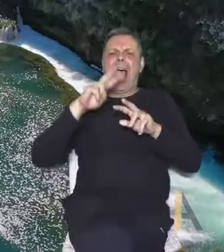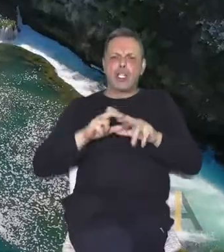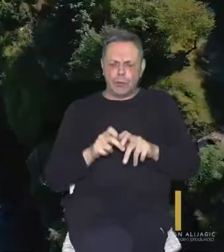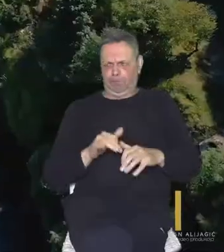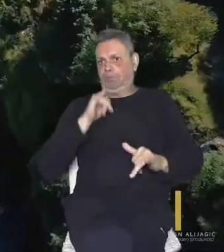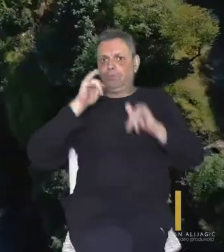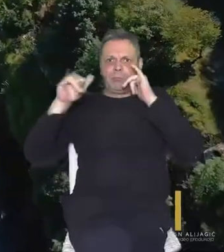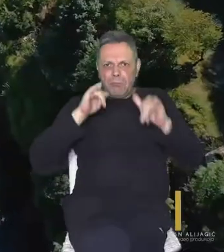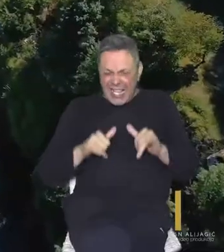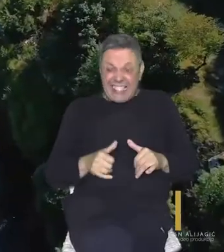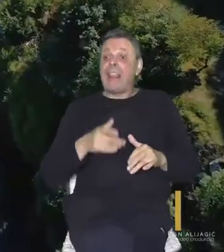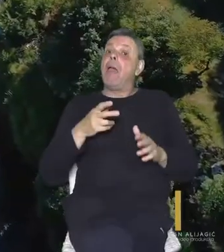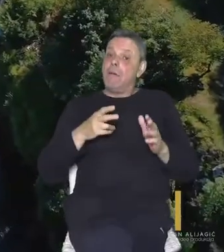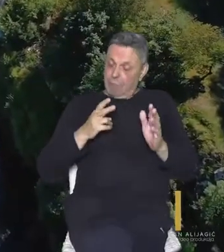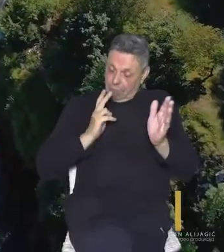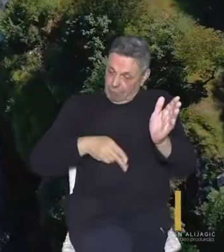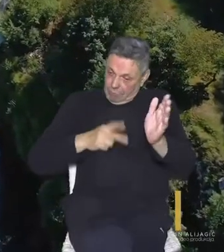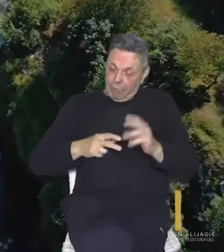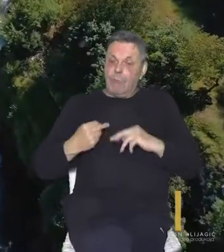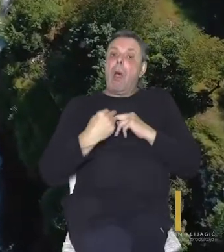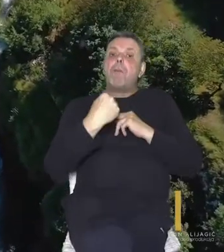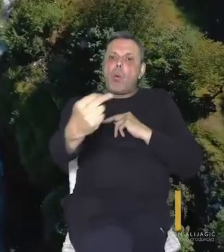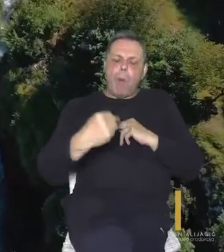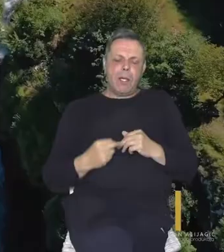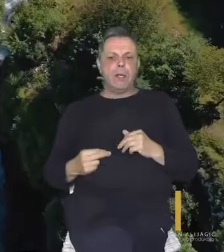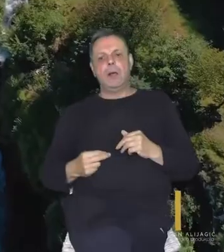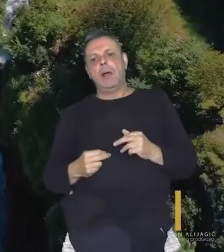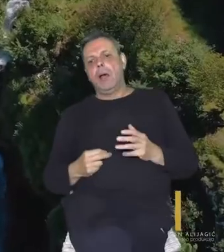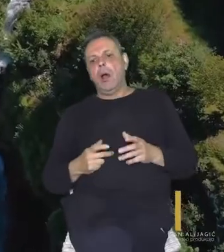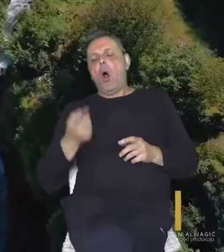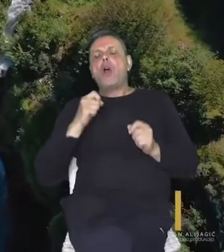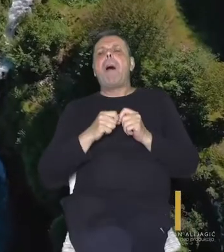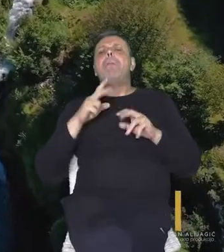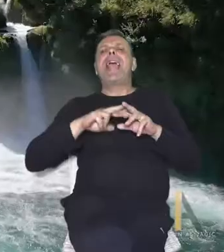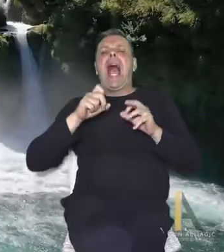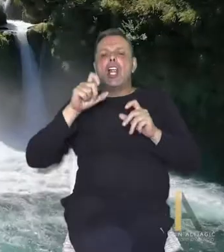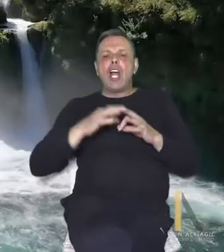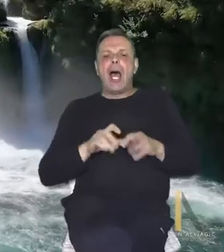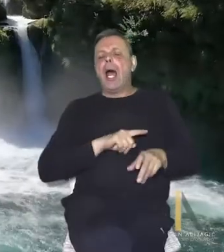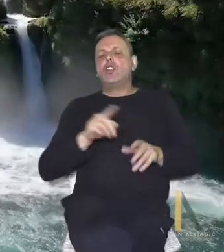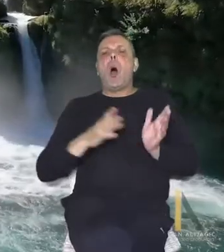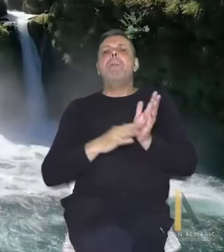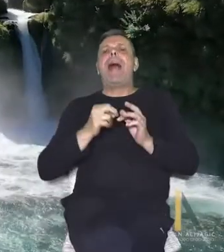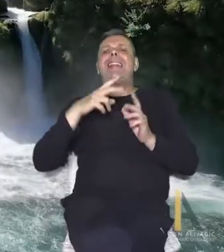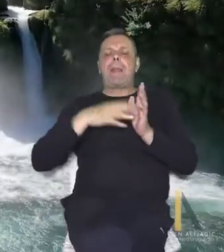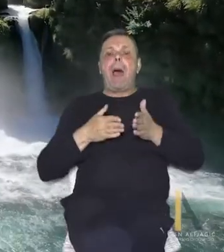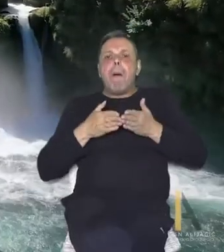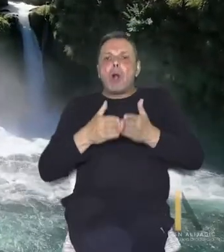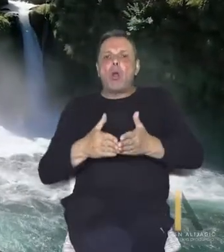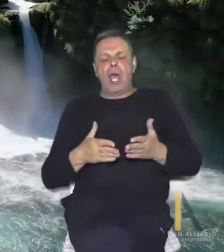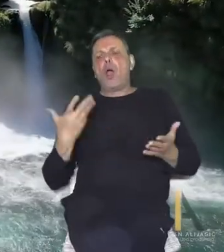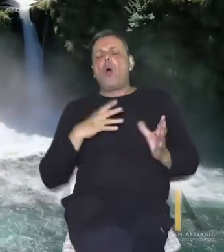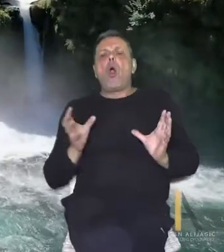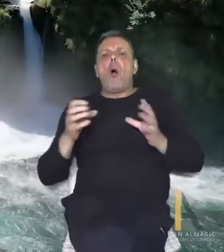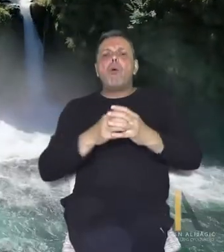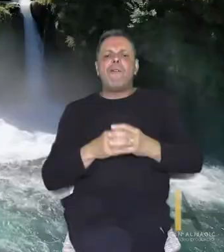jednom godišnje izlete Unskom prugom kroz srce Nacionalnog parka, sve od Bihaća do Martin Broda koji